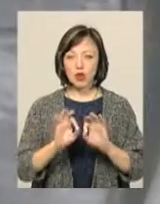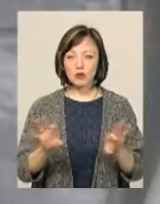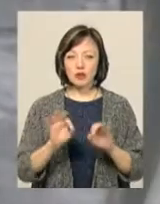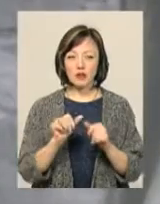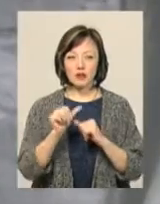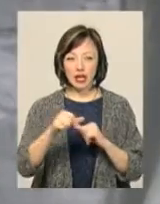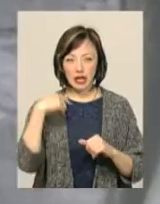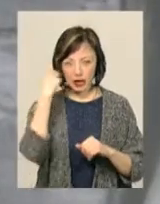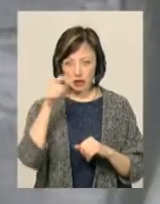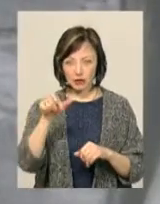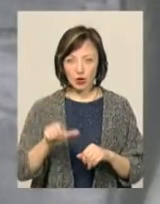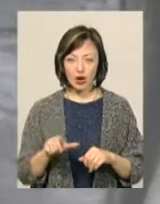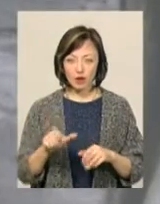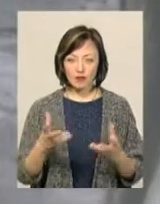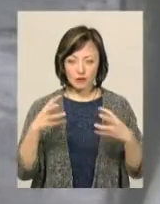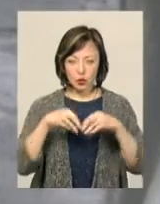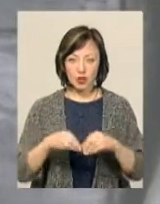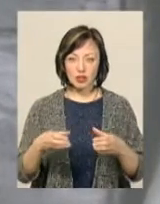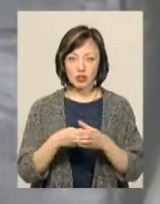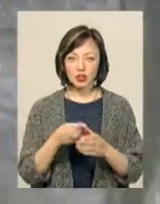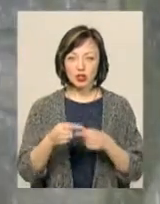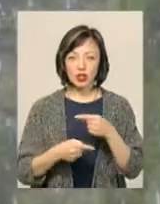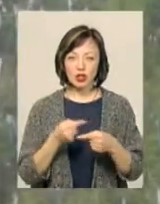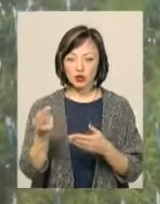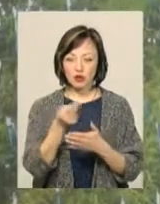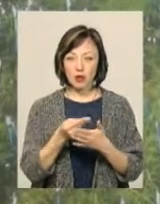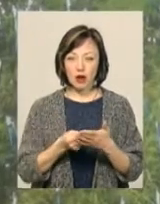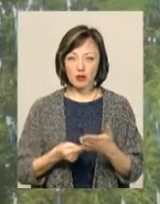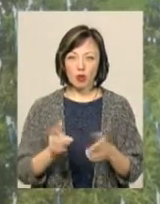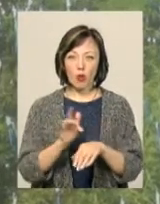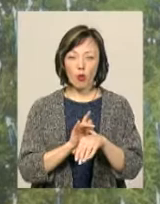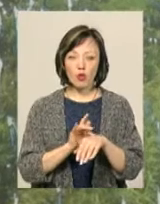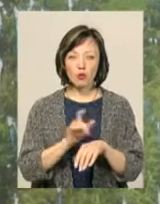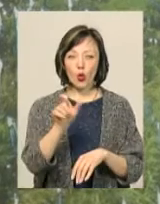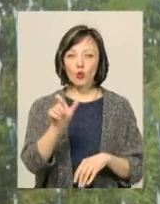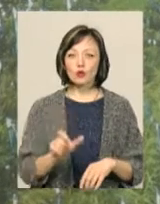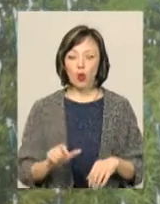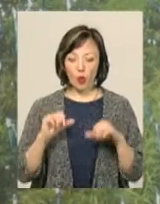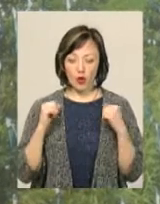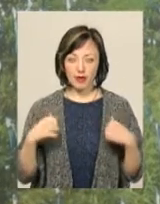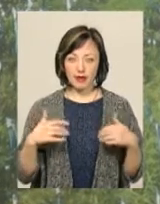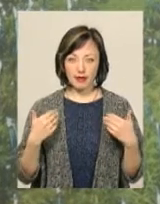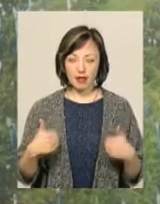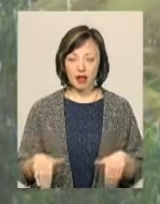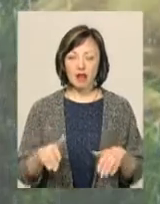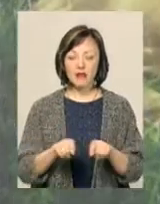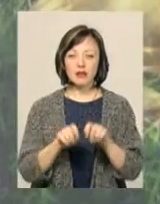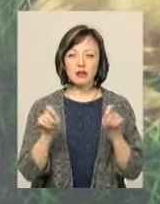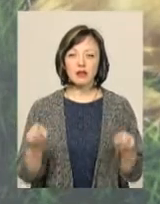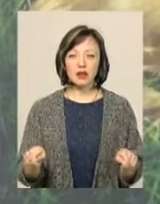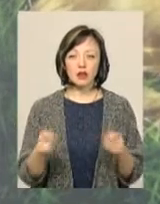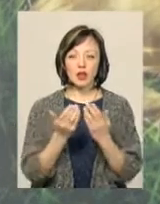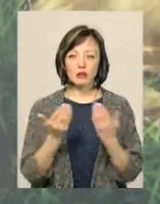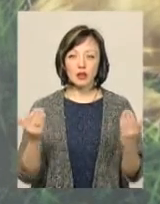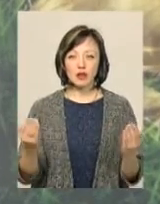виокремлення індивідуального з площини колективного через зображення оголеного людського тіла. Відкриють експозицію в галереї «Масло»